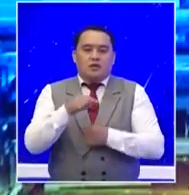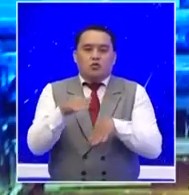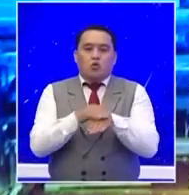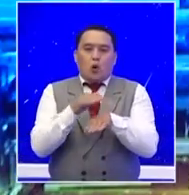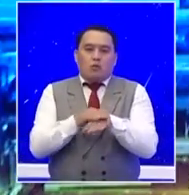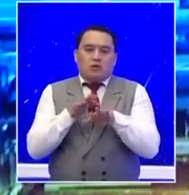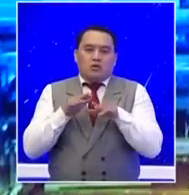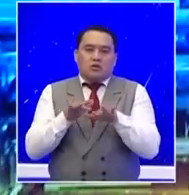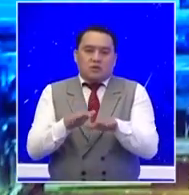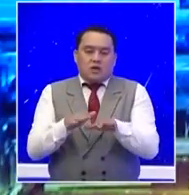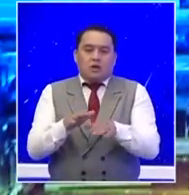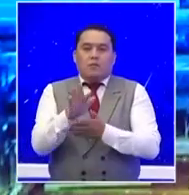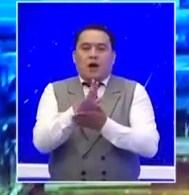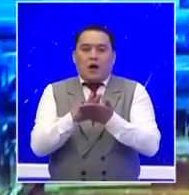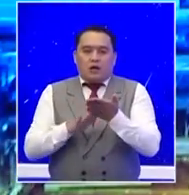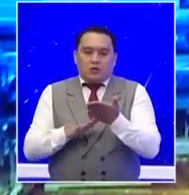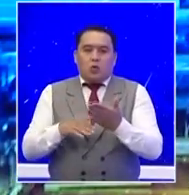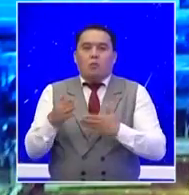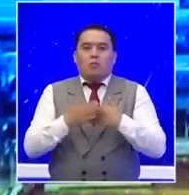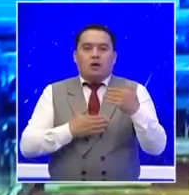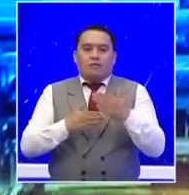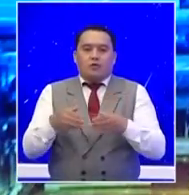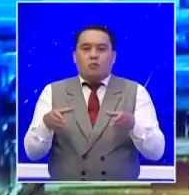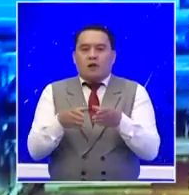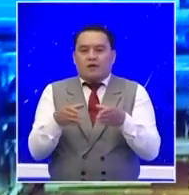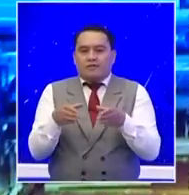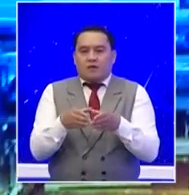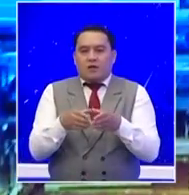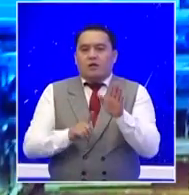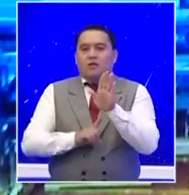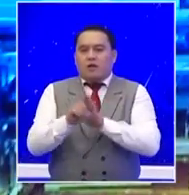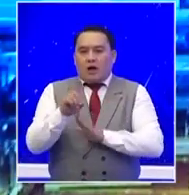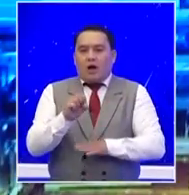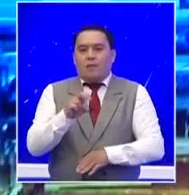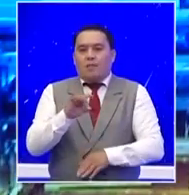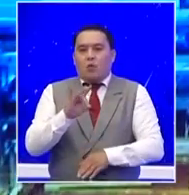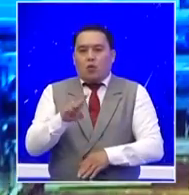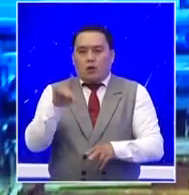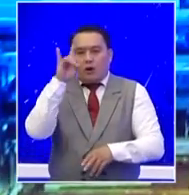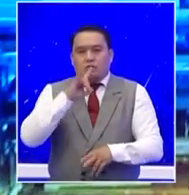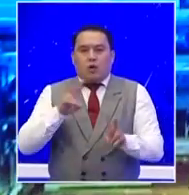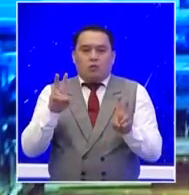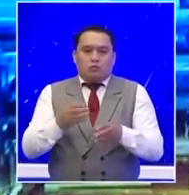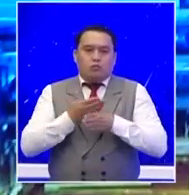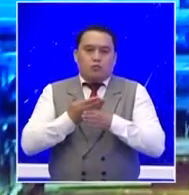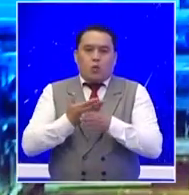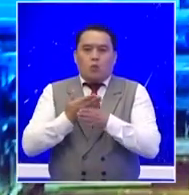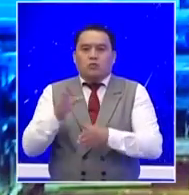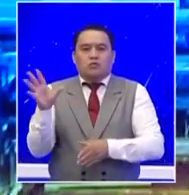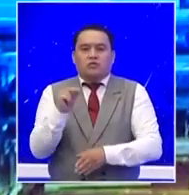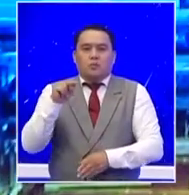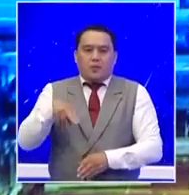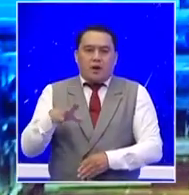дел подхватили представители территориальных профсоюзов в рамках старта акции «Комкор Казахстан везет помощь тем, кто за все время